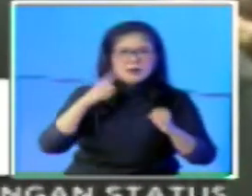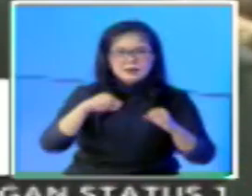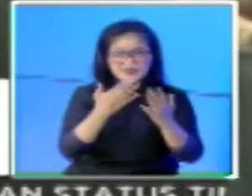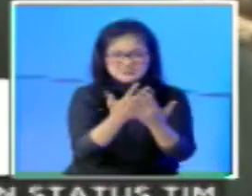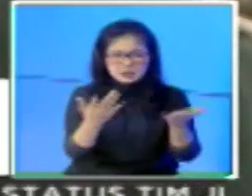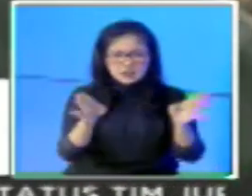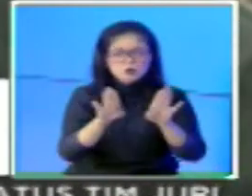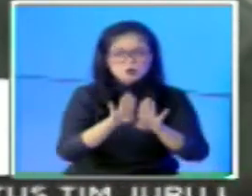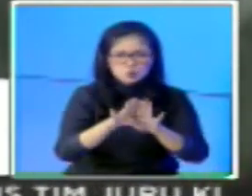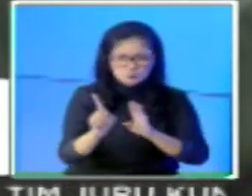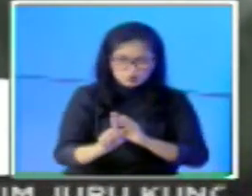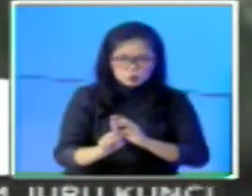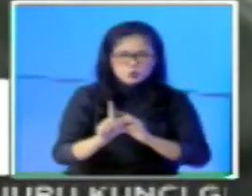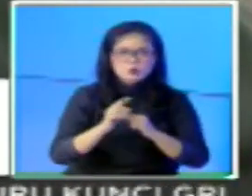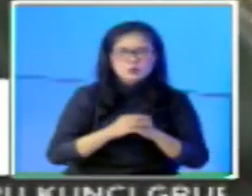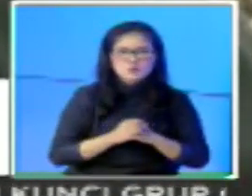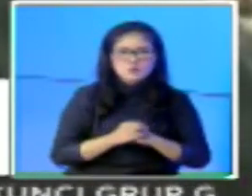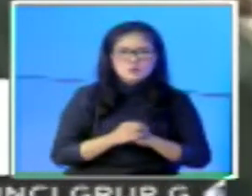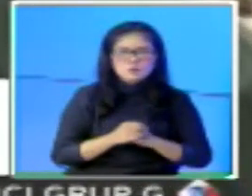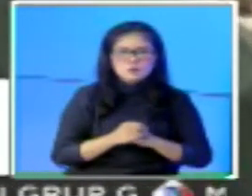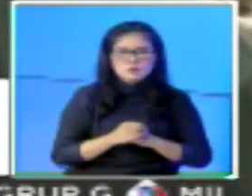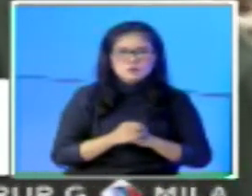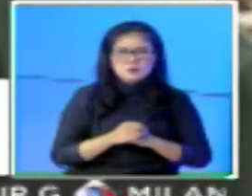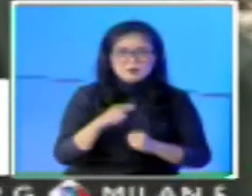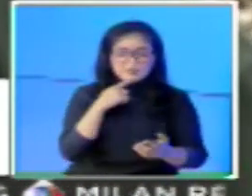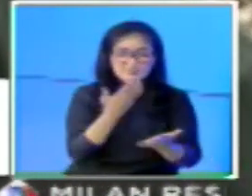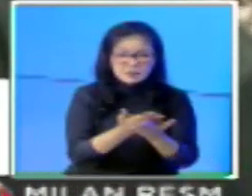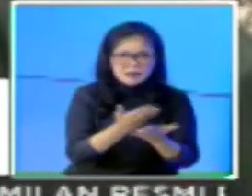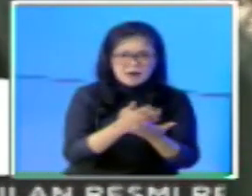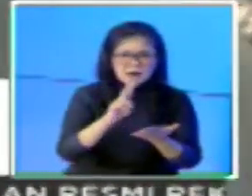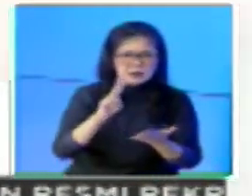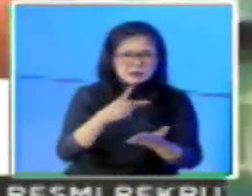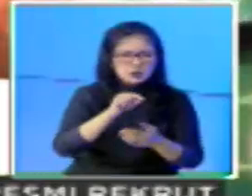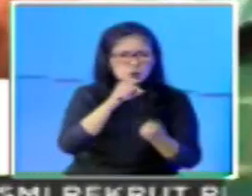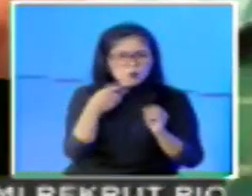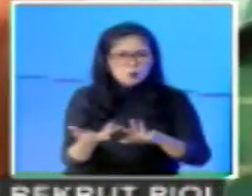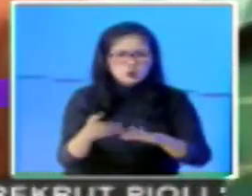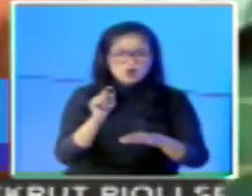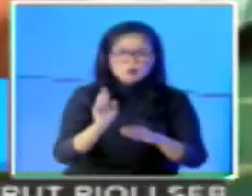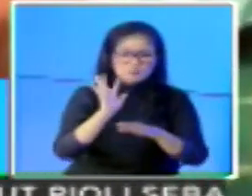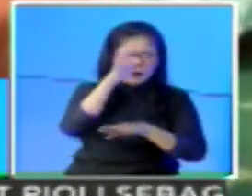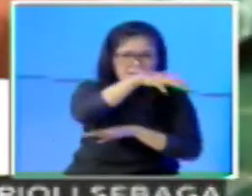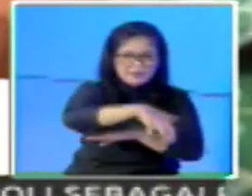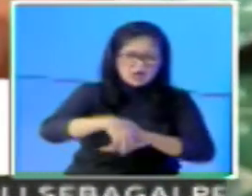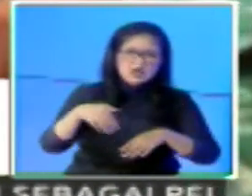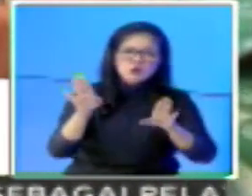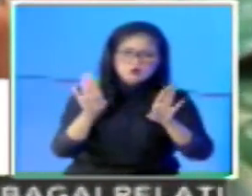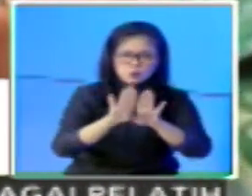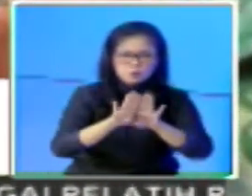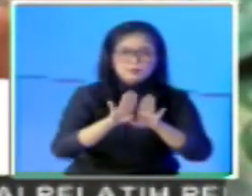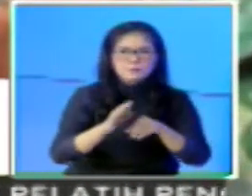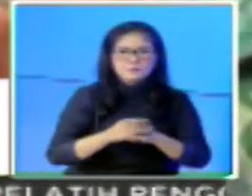gitu. Yang kedua minta penggantian ya, ini? Ya penggantian ini. Baru tutup gitu. Mengkaji dan mengevaluasi ulang gitu